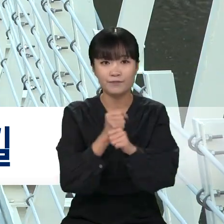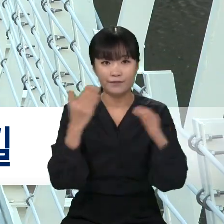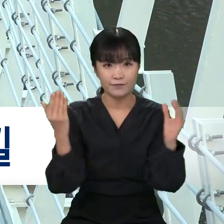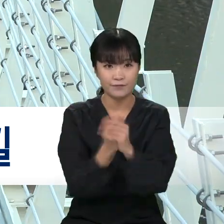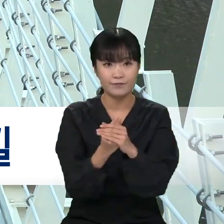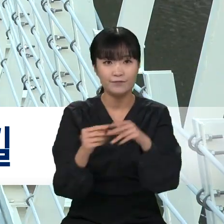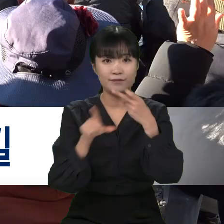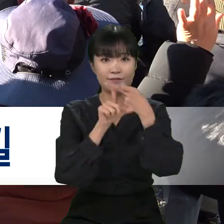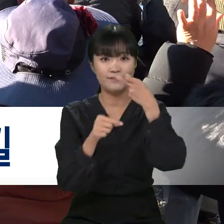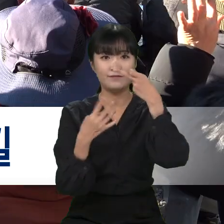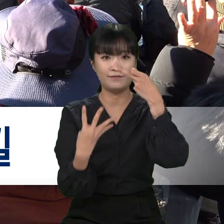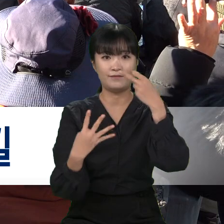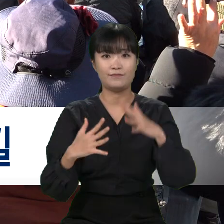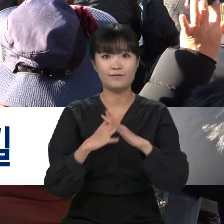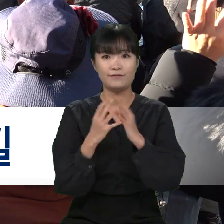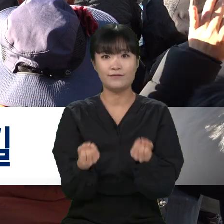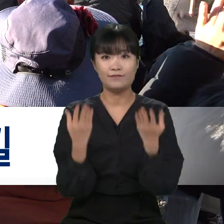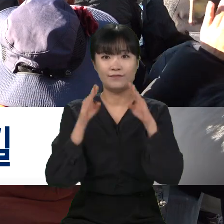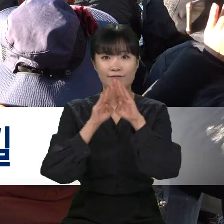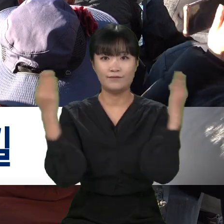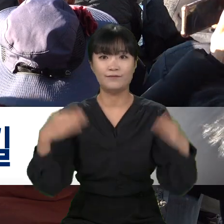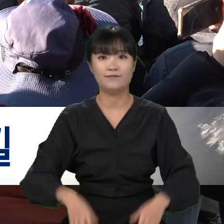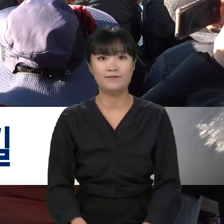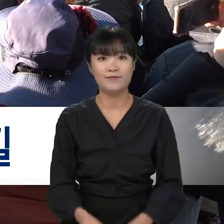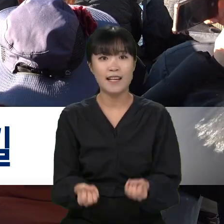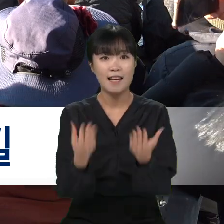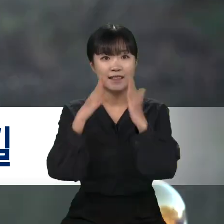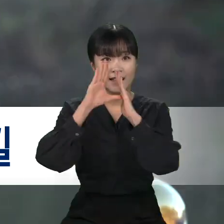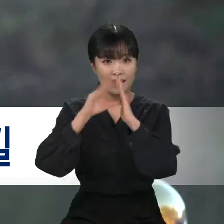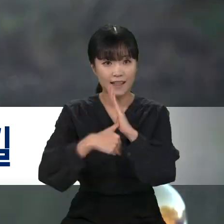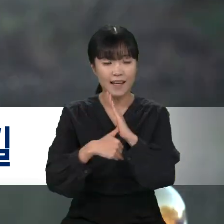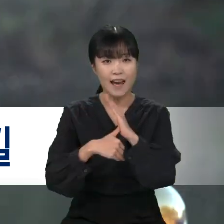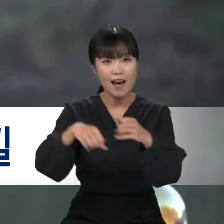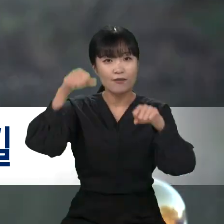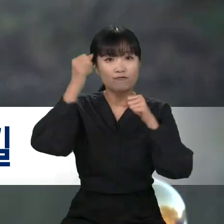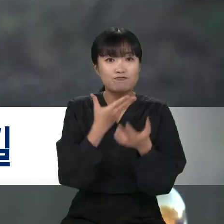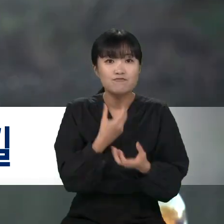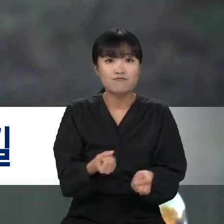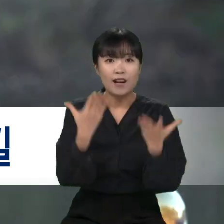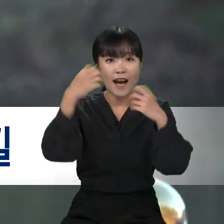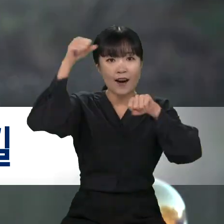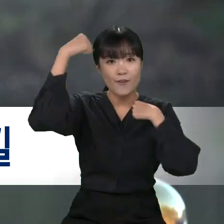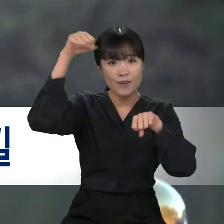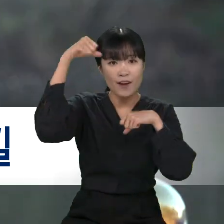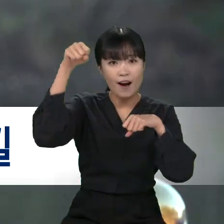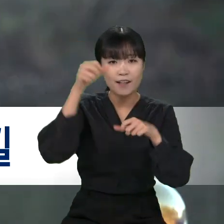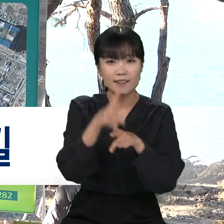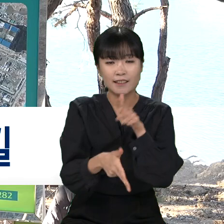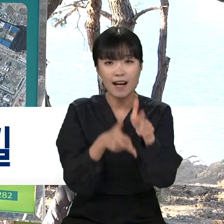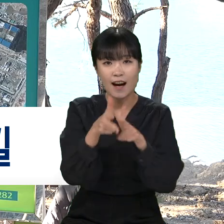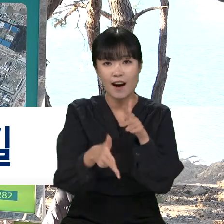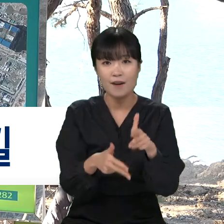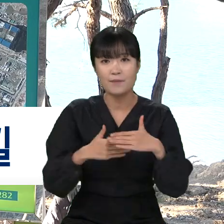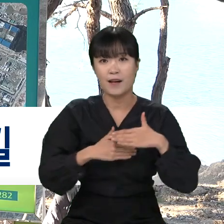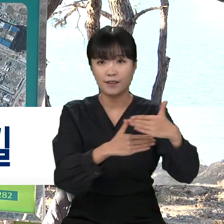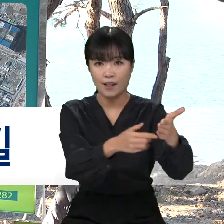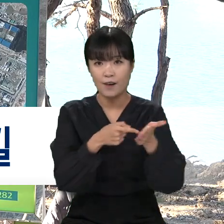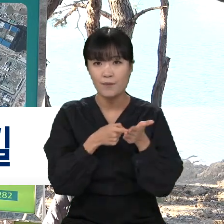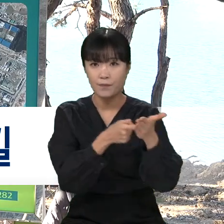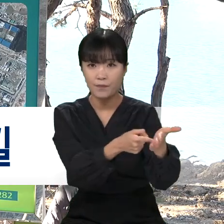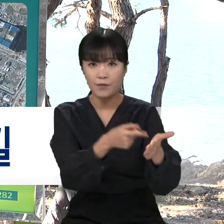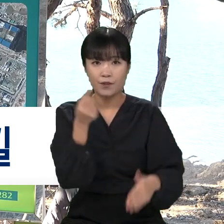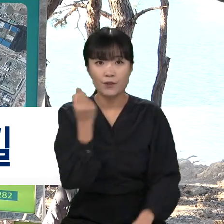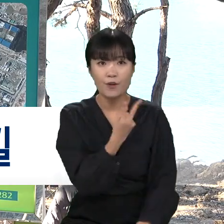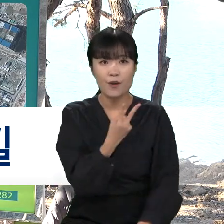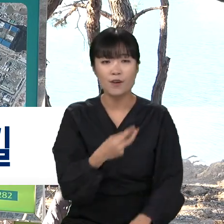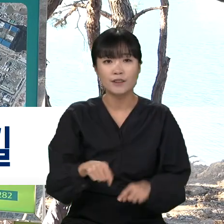완료하고 4일 준공식을 개최했습니다 이날 행사에서는 축하 공연과 사업 경과 보고에 이어